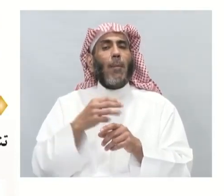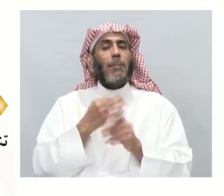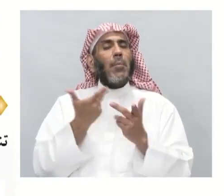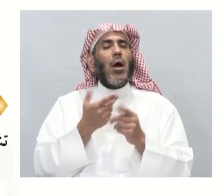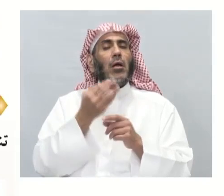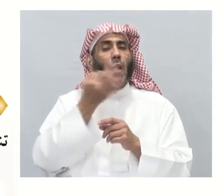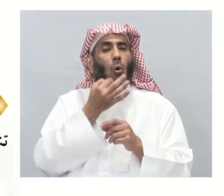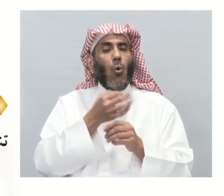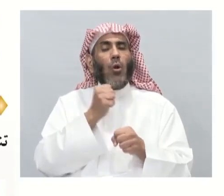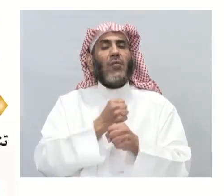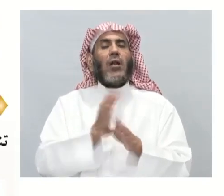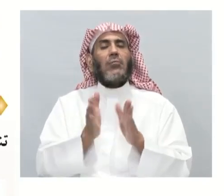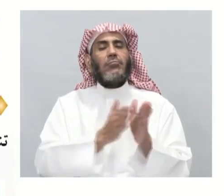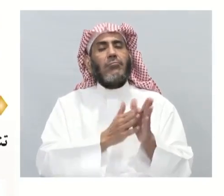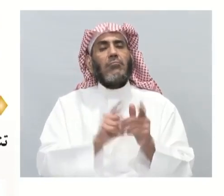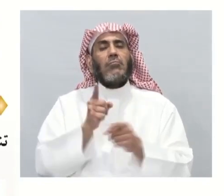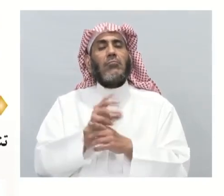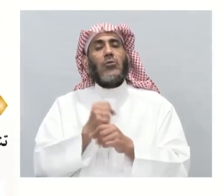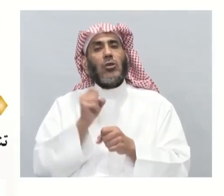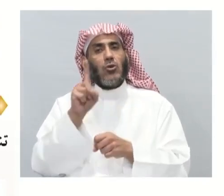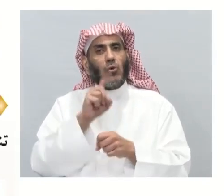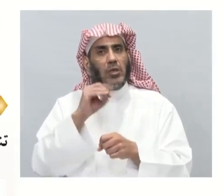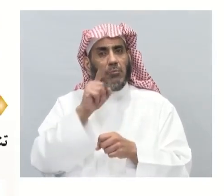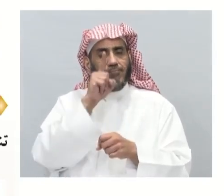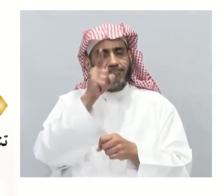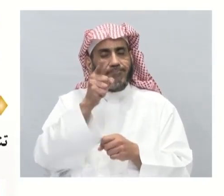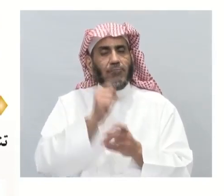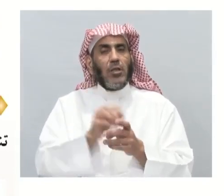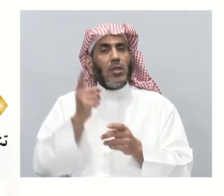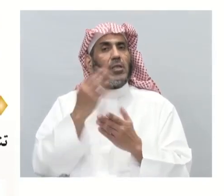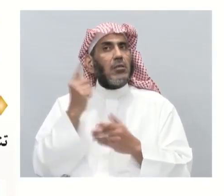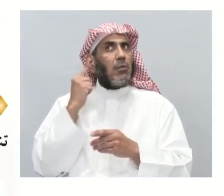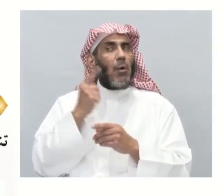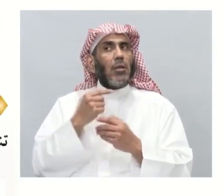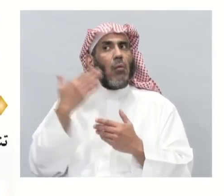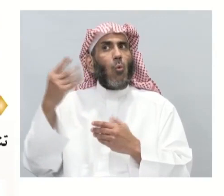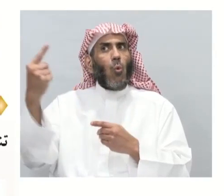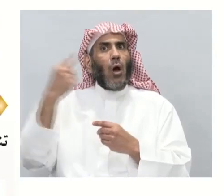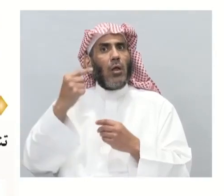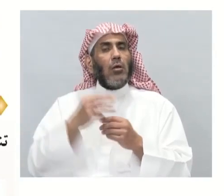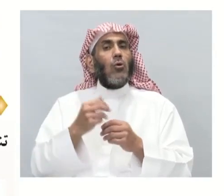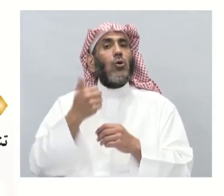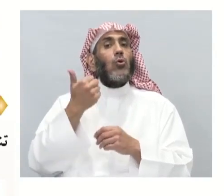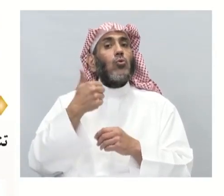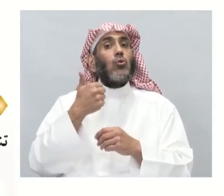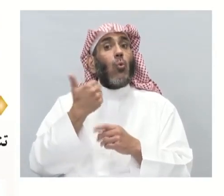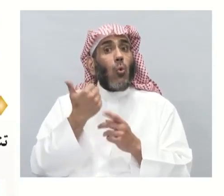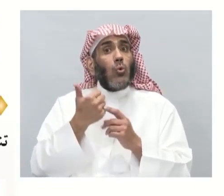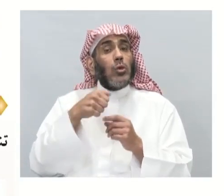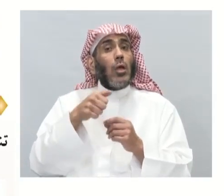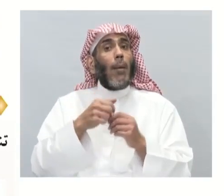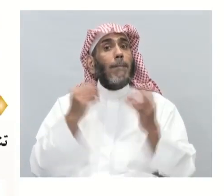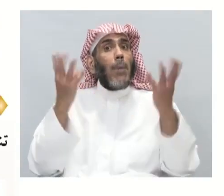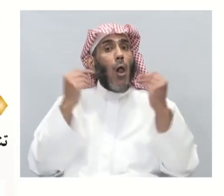نقول ونفعل وساترك اجابتها لك السؤال هذا يقول اذا استمعت المحاضره تحت على 60 معلومه مهمه هو الان